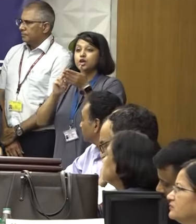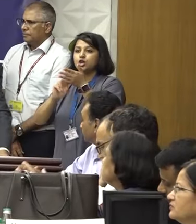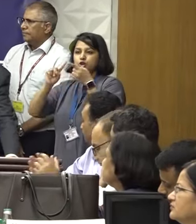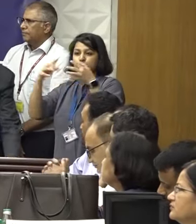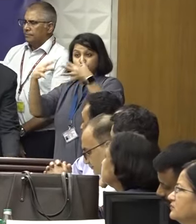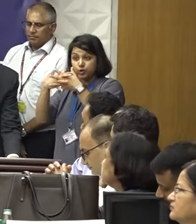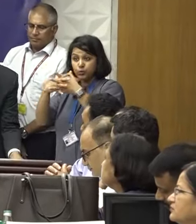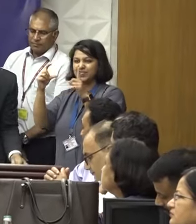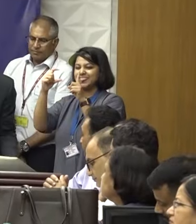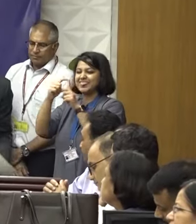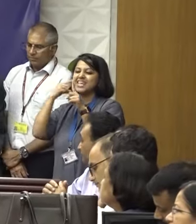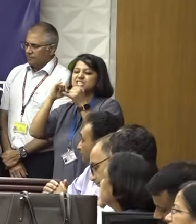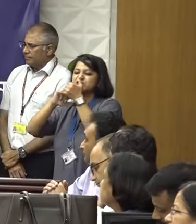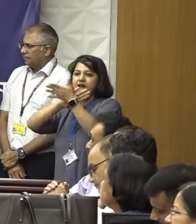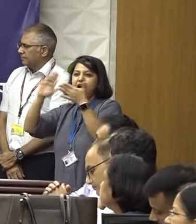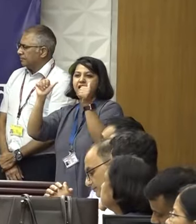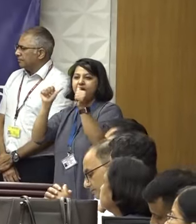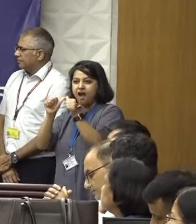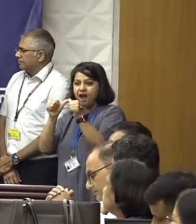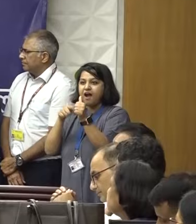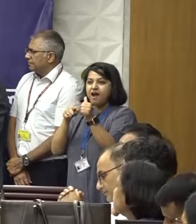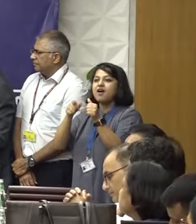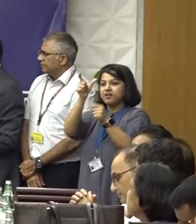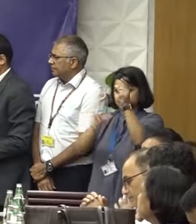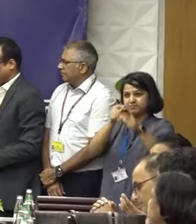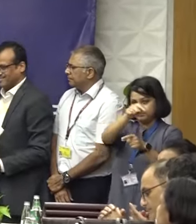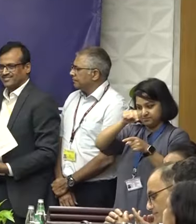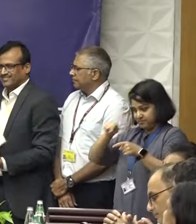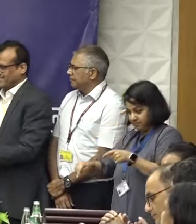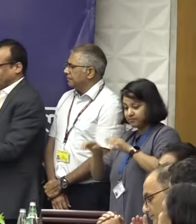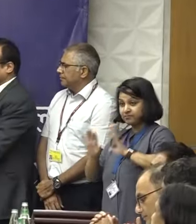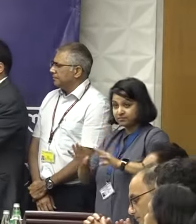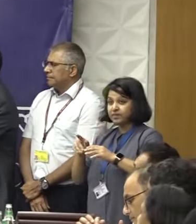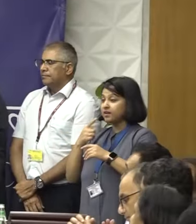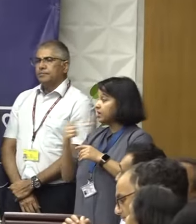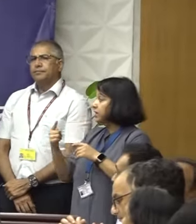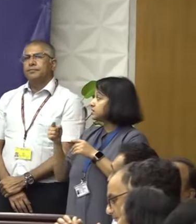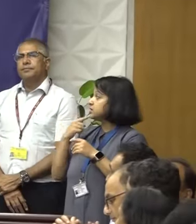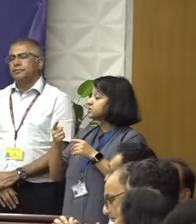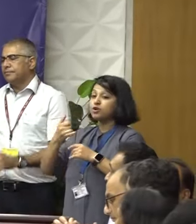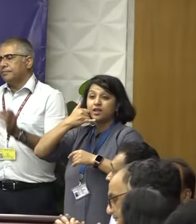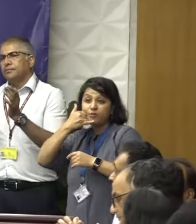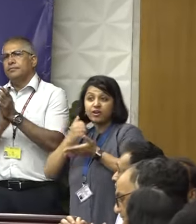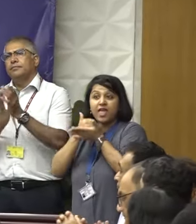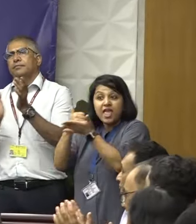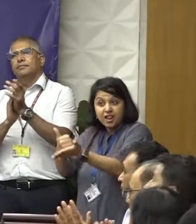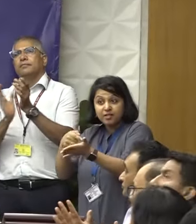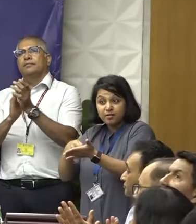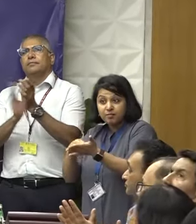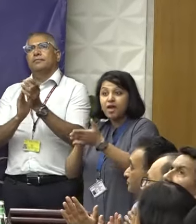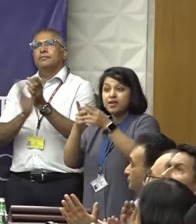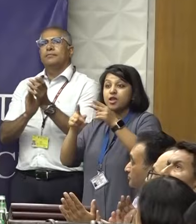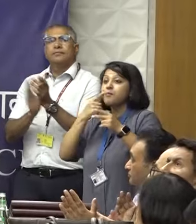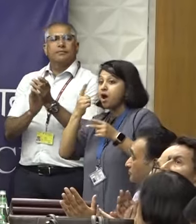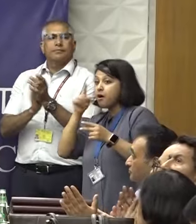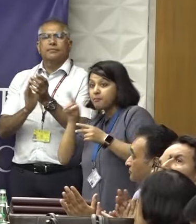है, जो विभिन्न कार्यशालाओं के माध्यम से ज्ञान का आदान प्रदान और वेबिनार और टेलीफोनिक हेल्पलाइन के माध्यम से माता